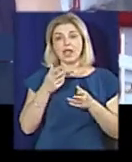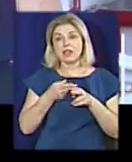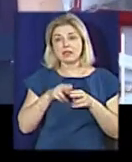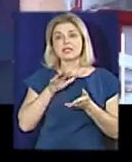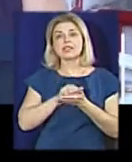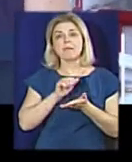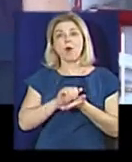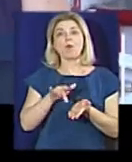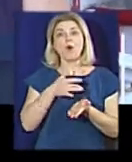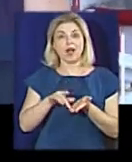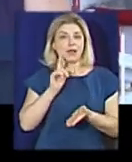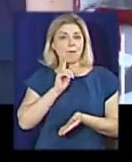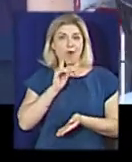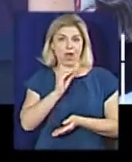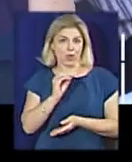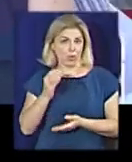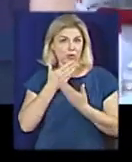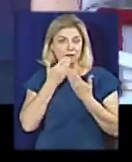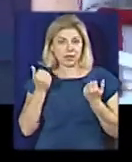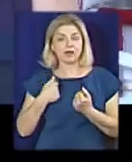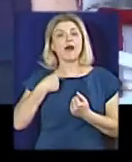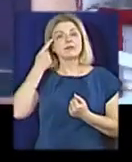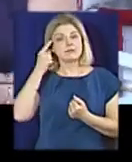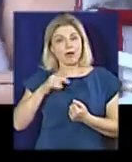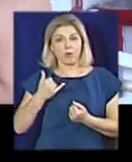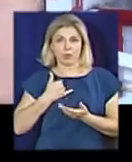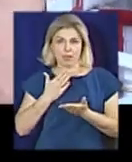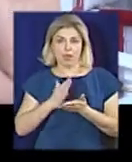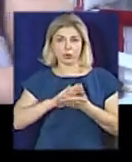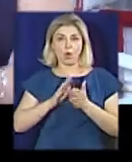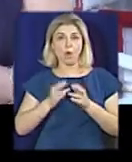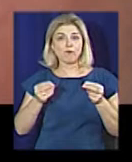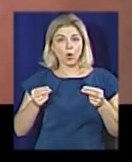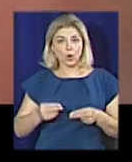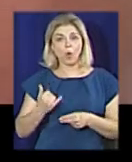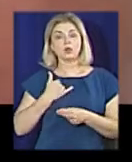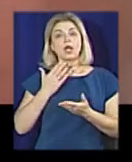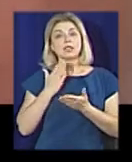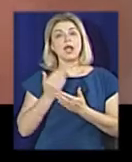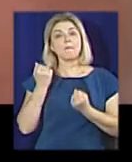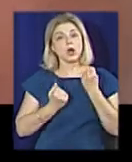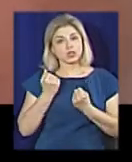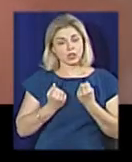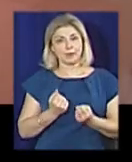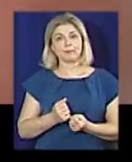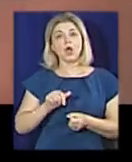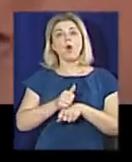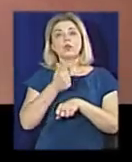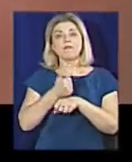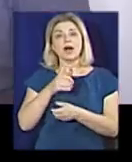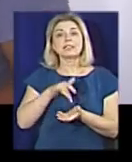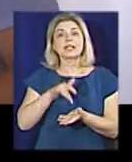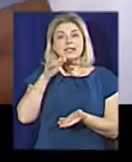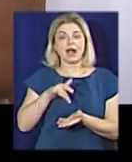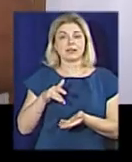бухгалтер, її поки що немає. Я знаю, що у нас є договір і у нас є машина, ми вивозимо. Голова адміністрації центрального району